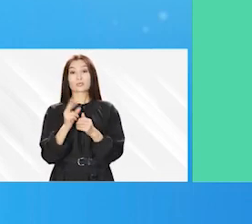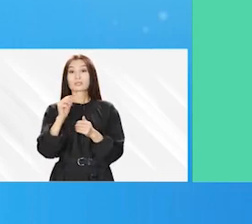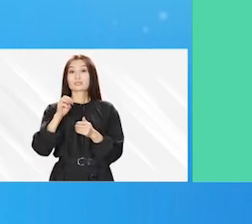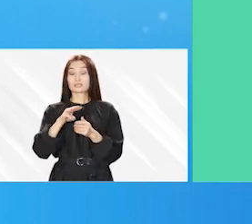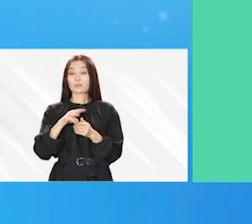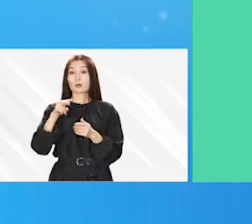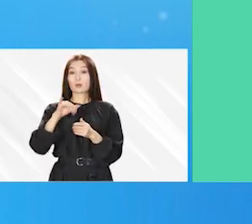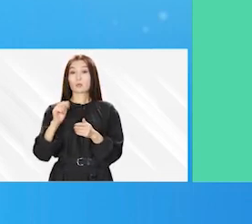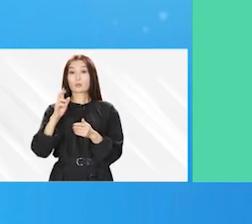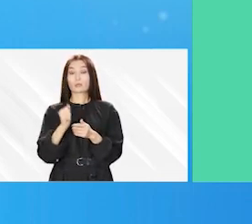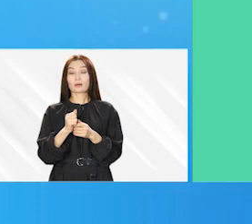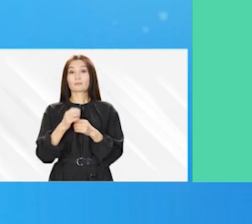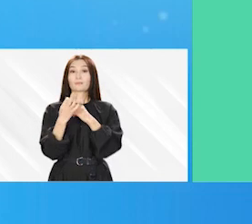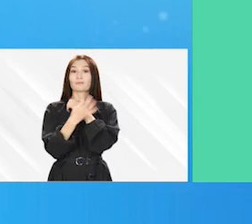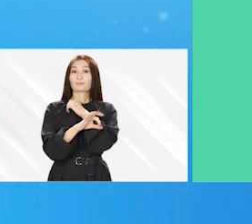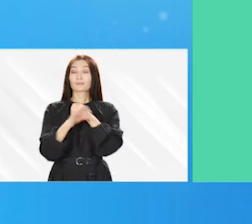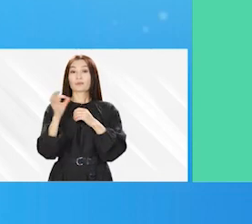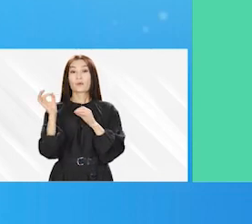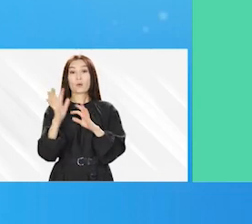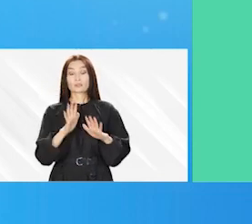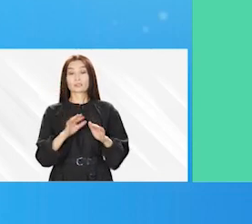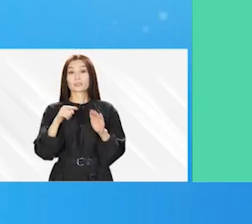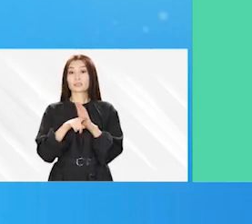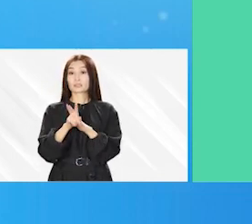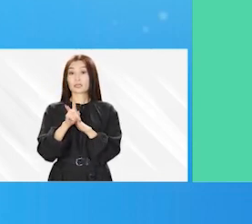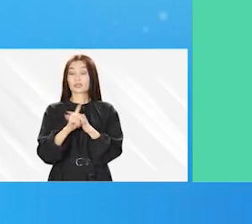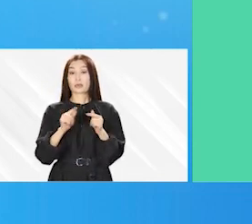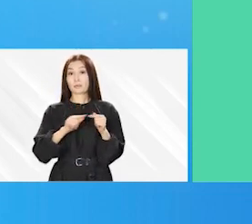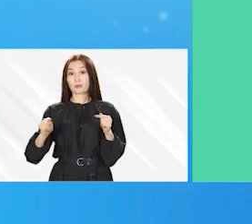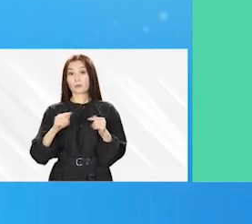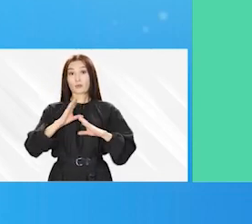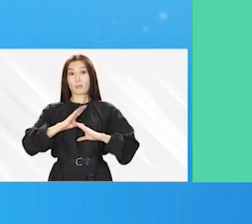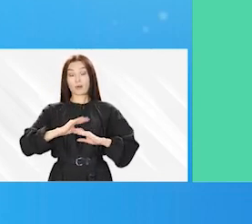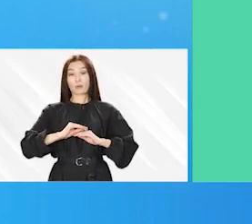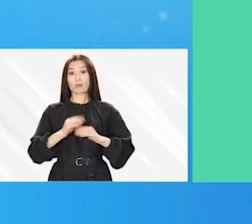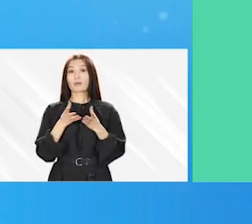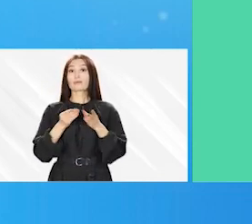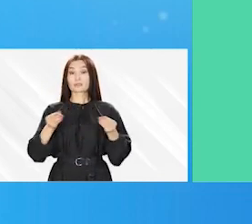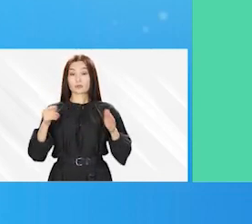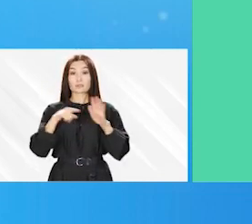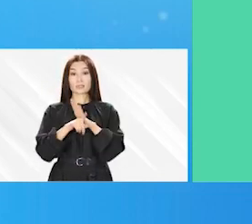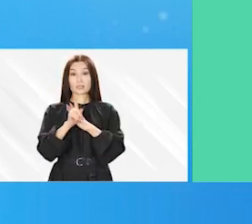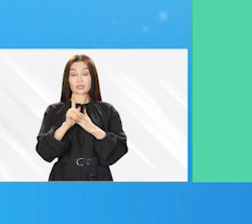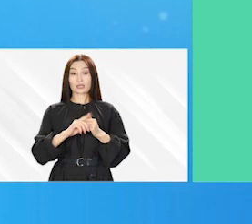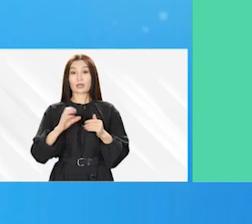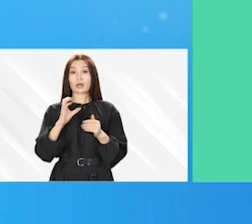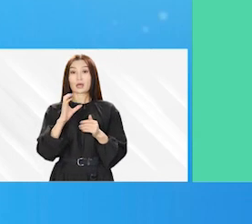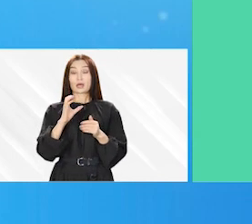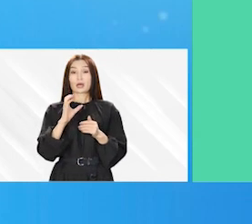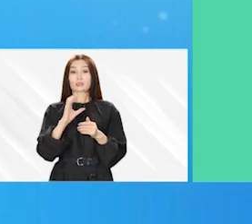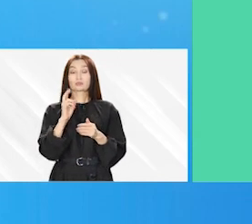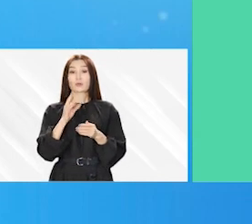клуба концу осени kombi вступают в период покоя весной с начала сокодвижения